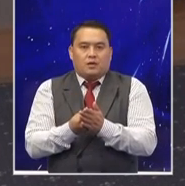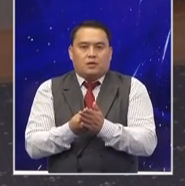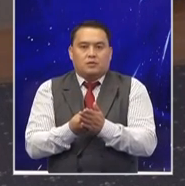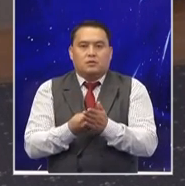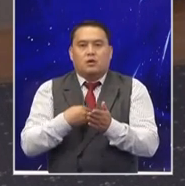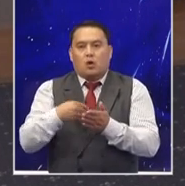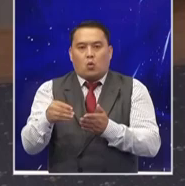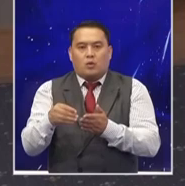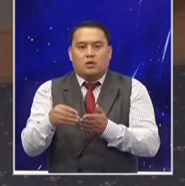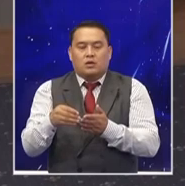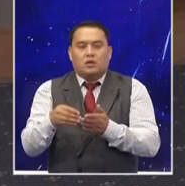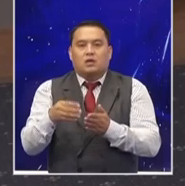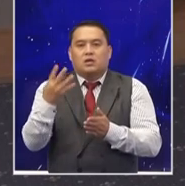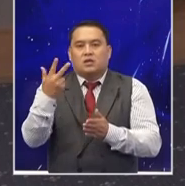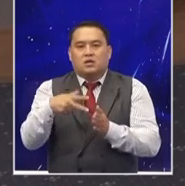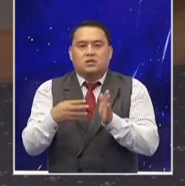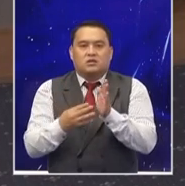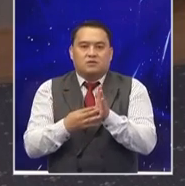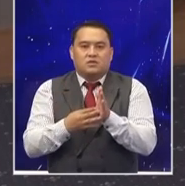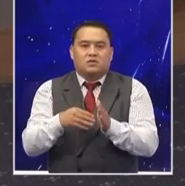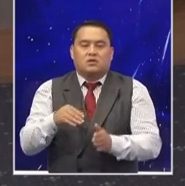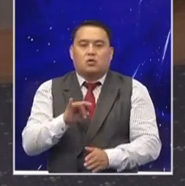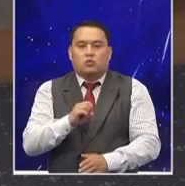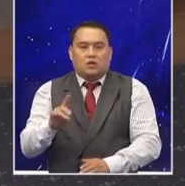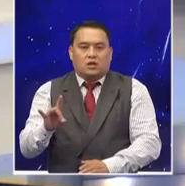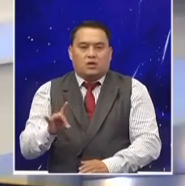закуплено порядка 39 тысяч роутеров